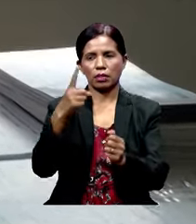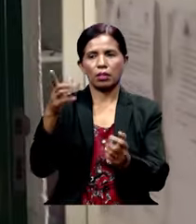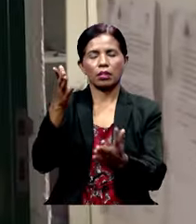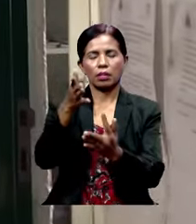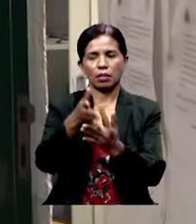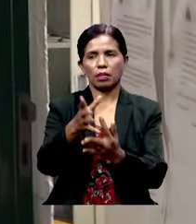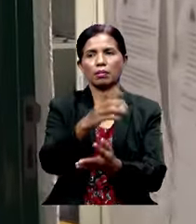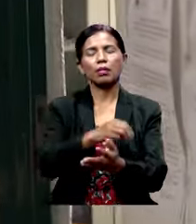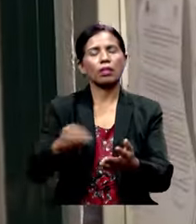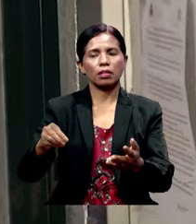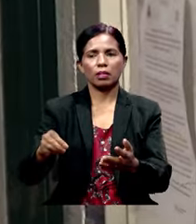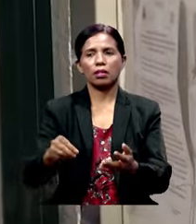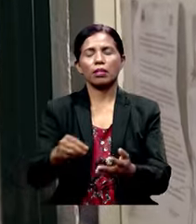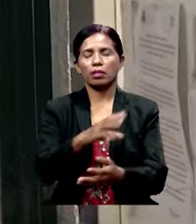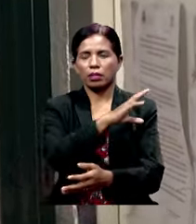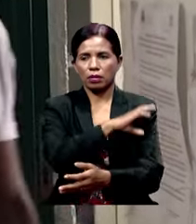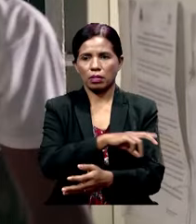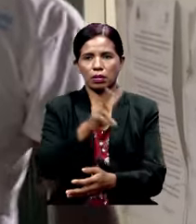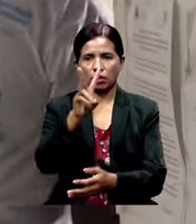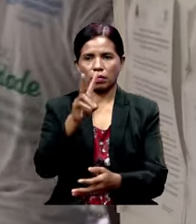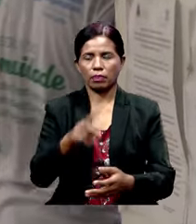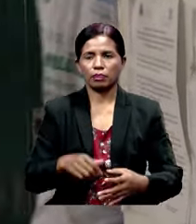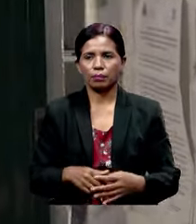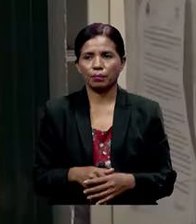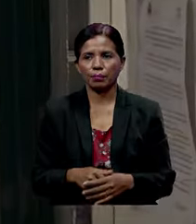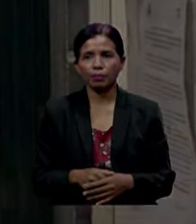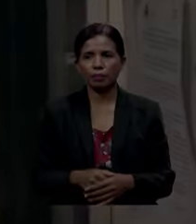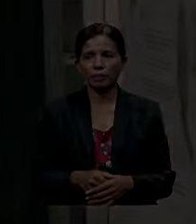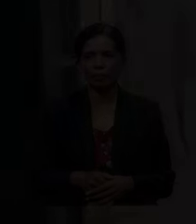rezimi kontratadu, nomos segurança nang rua. Feliciano Venancio Belo, ZMN.